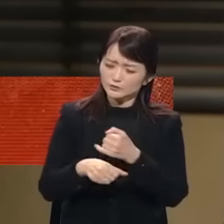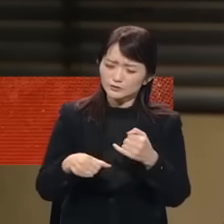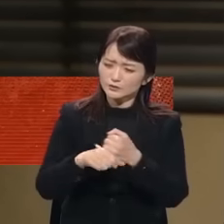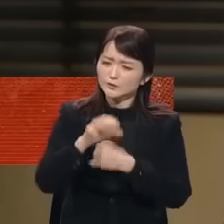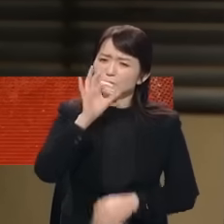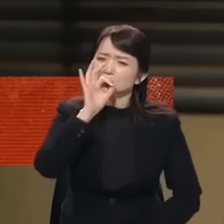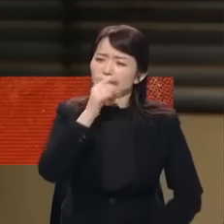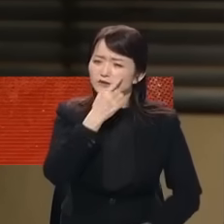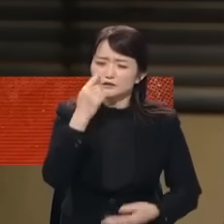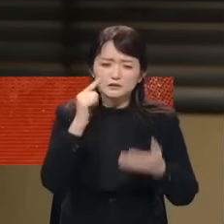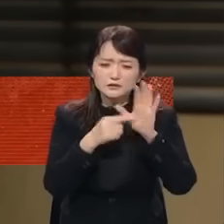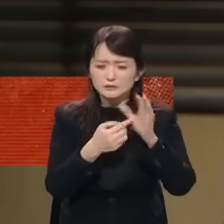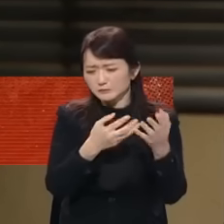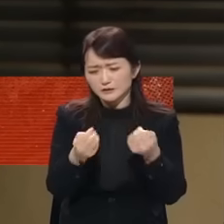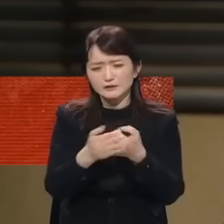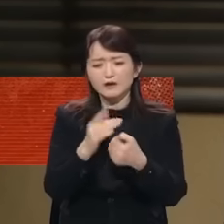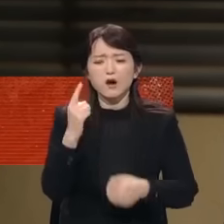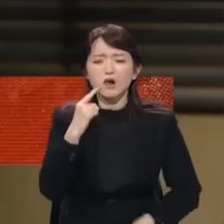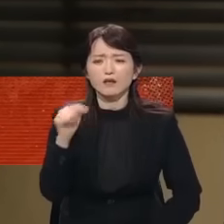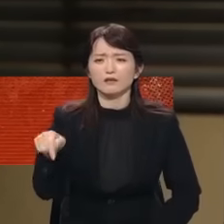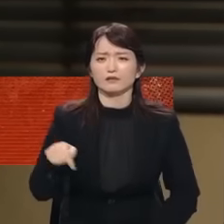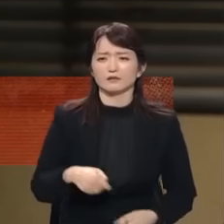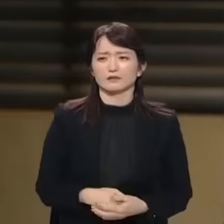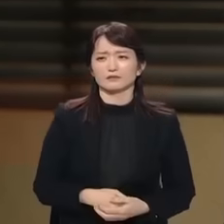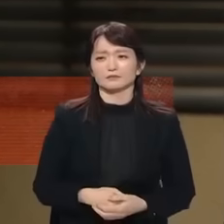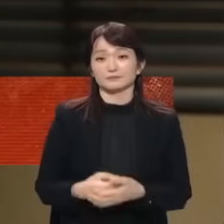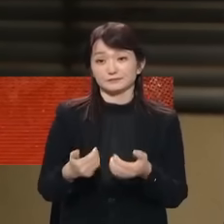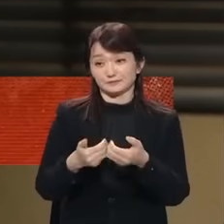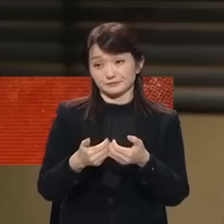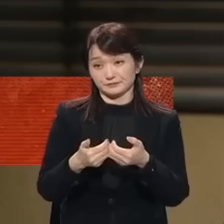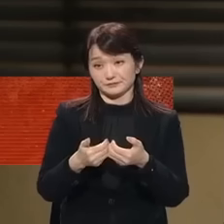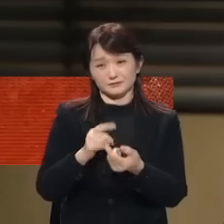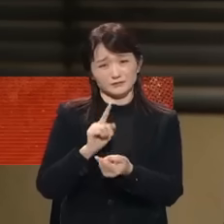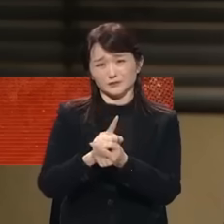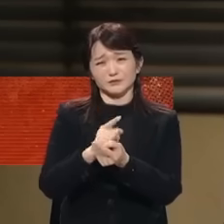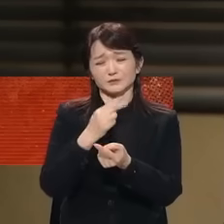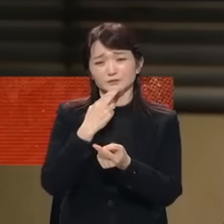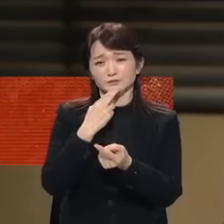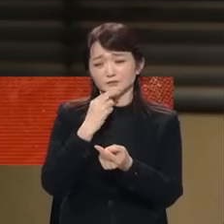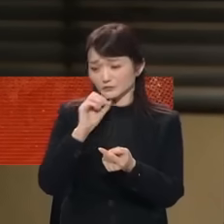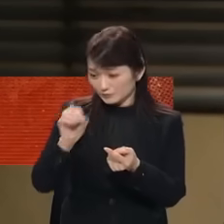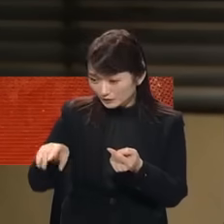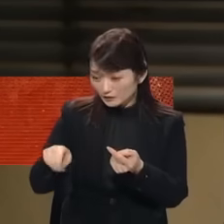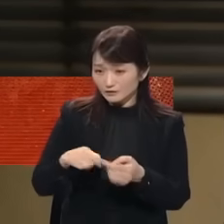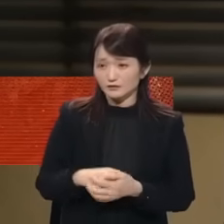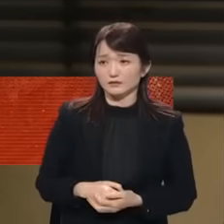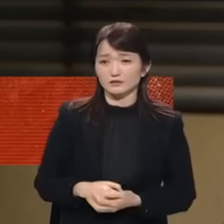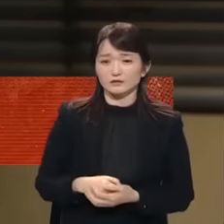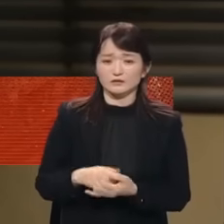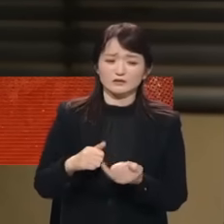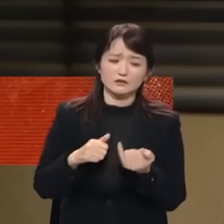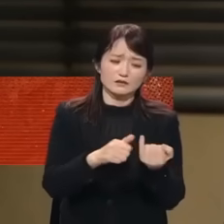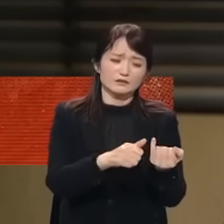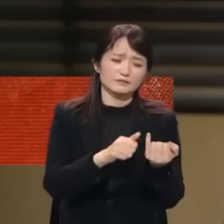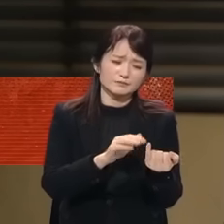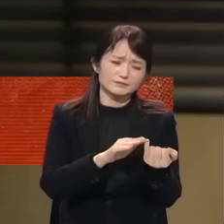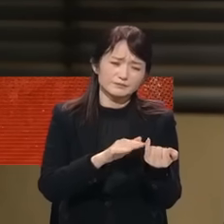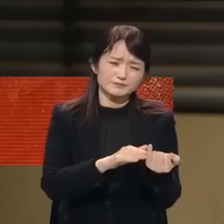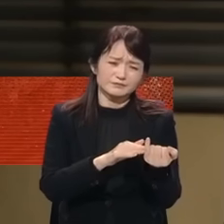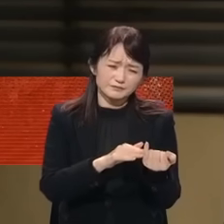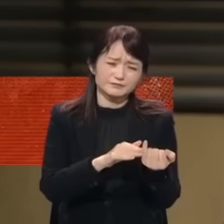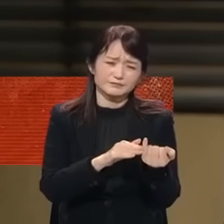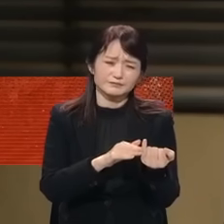많은데 계속 거짓말 하기 때문에 어 더 이상 헤어지 더 이상 만날 수 없다고 했는데 계속 매달리면서 강실 힘들겠다고